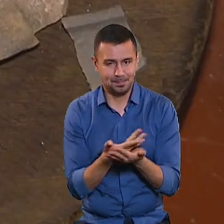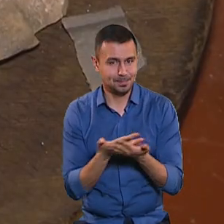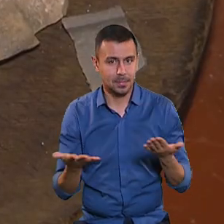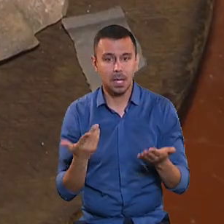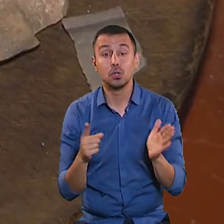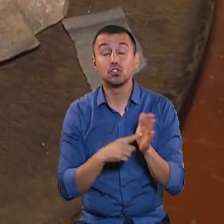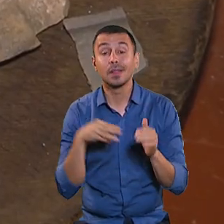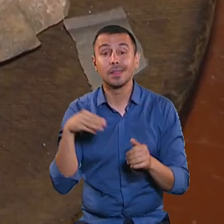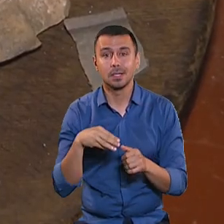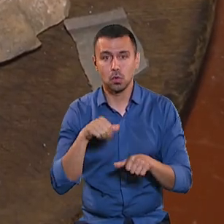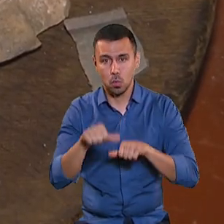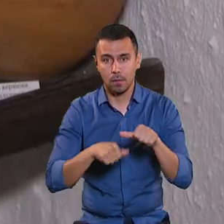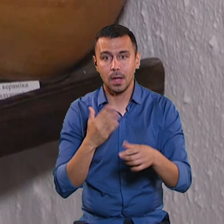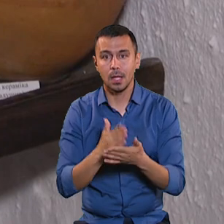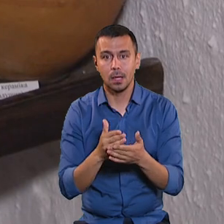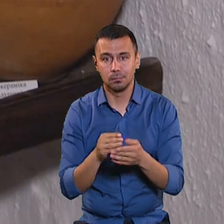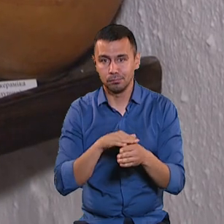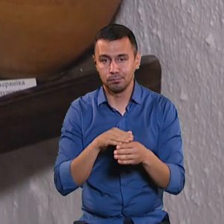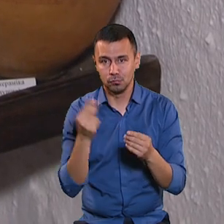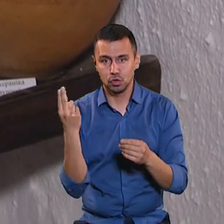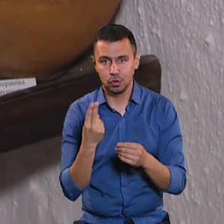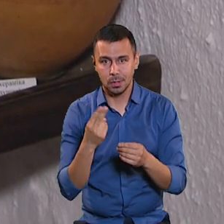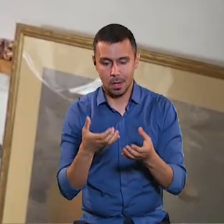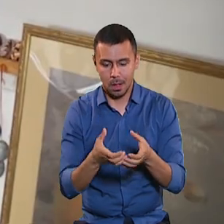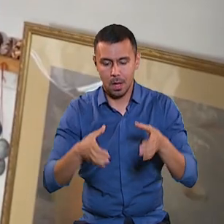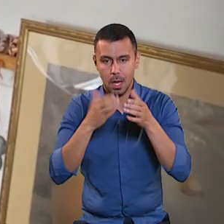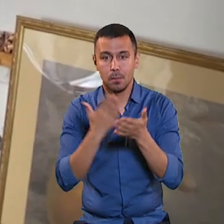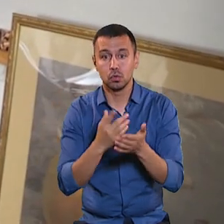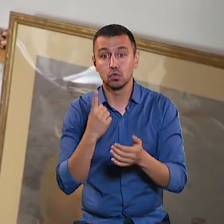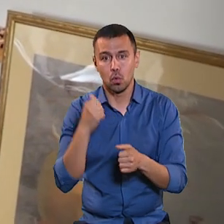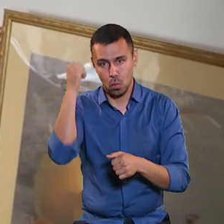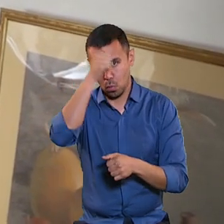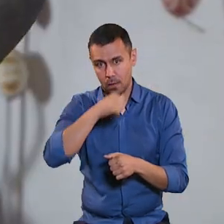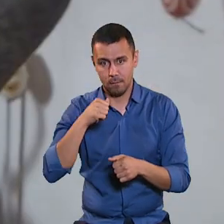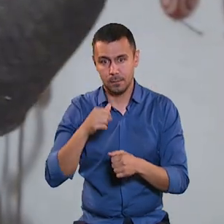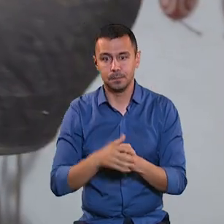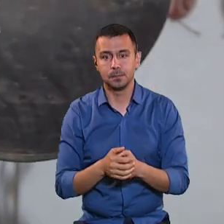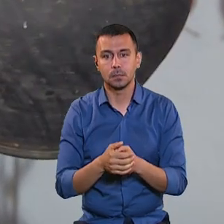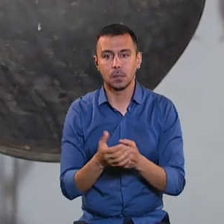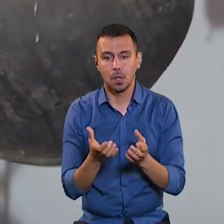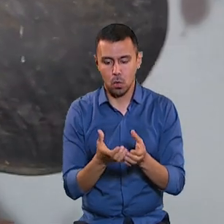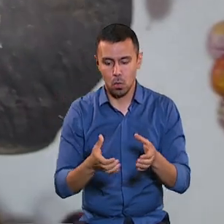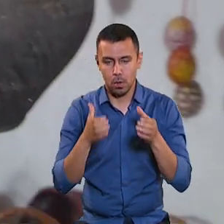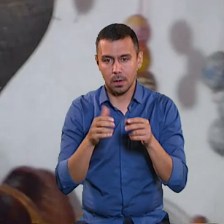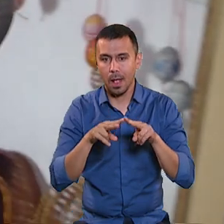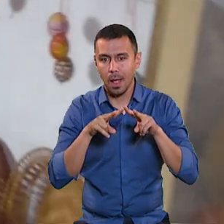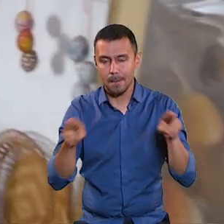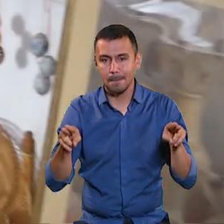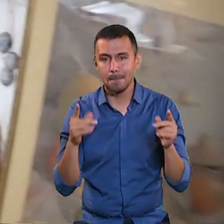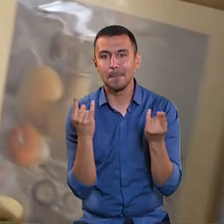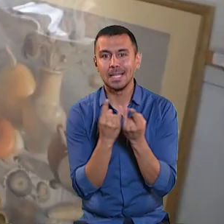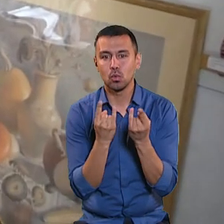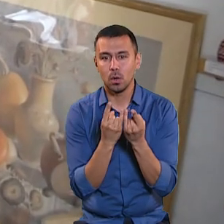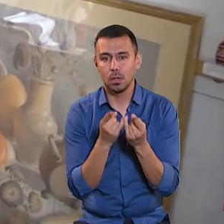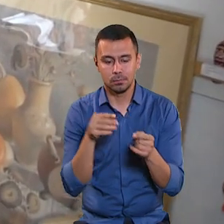6 000 років є цілі глечики яким 100 років горщики близнюки отак от де мама складала з печі сюди куди Сюди